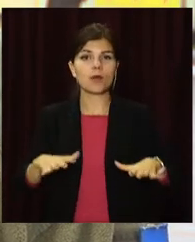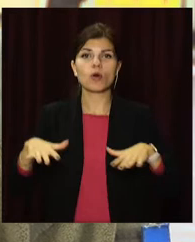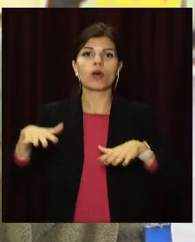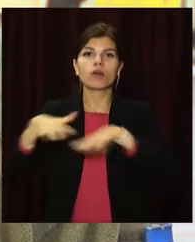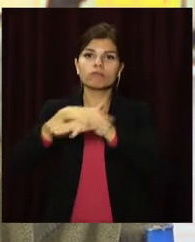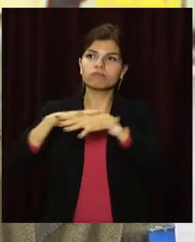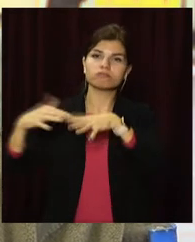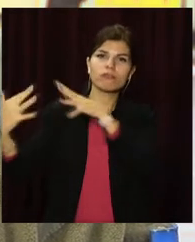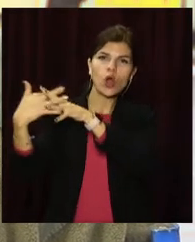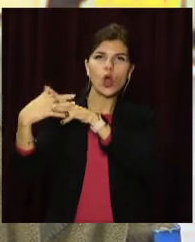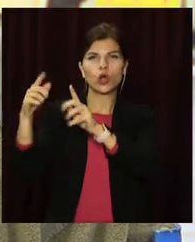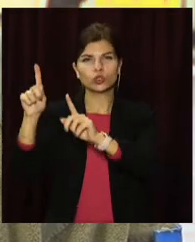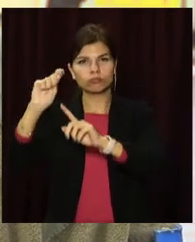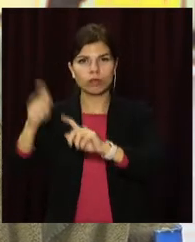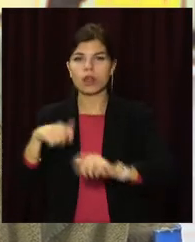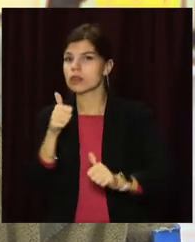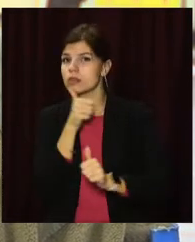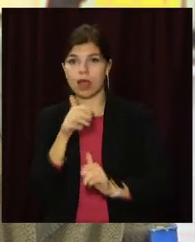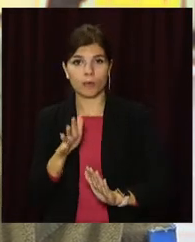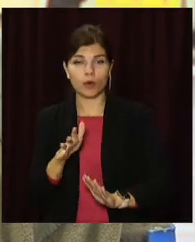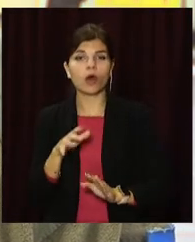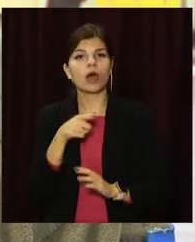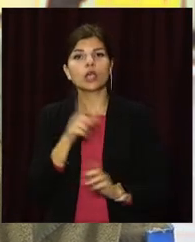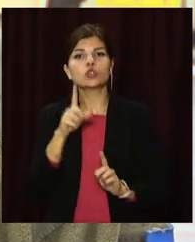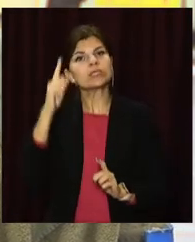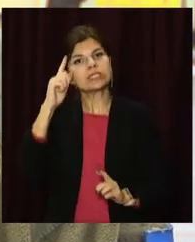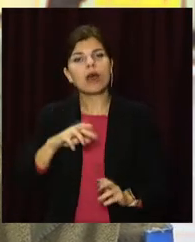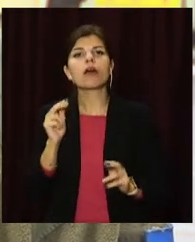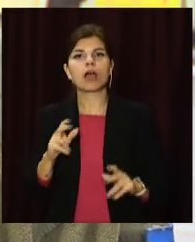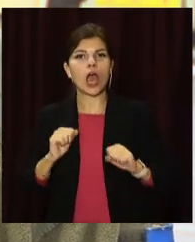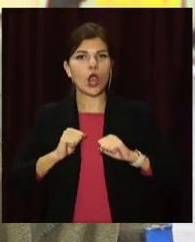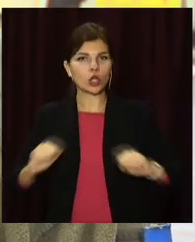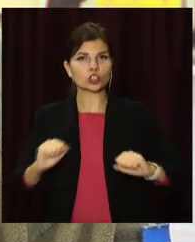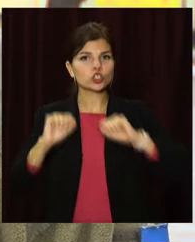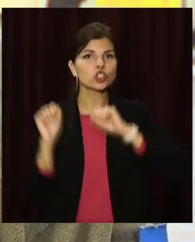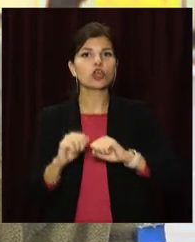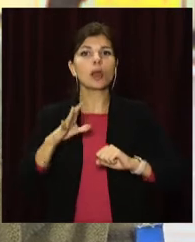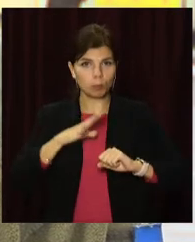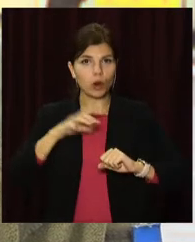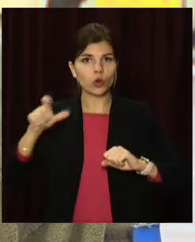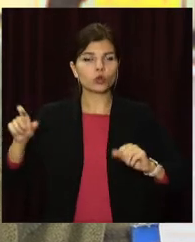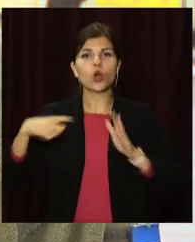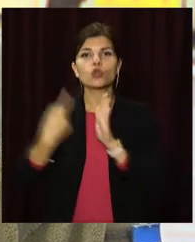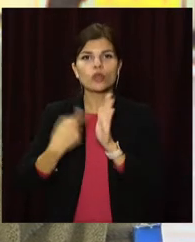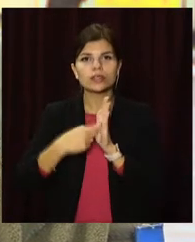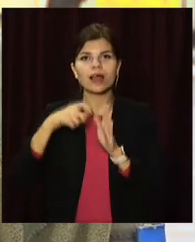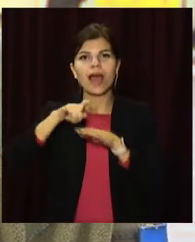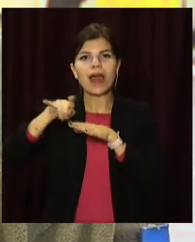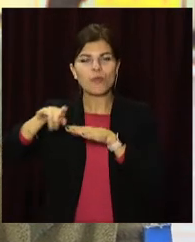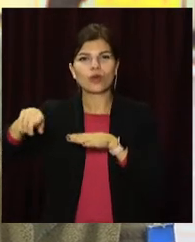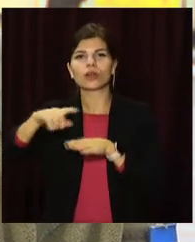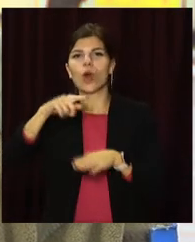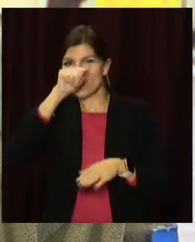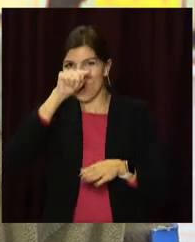сил, для того, щоб вони знали, як героїчно захищали і Донецький аеропорт, і Луганський аеропорт,